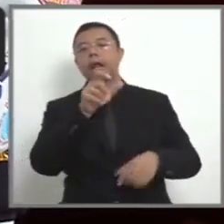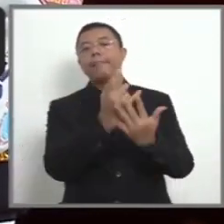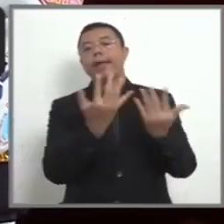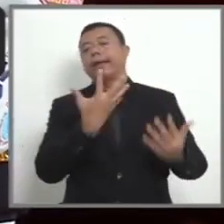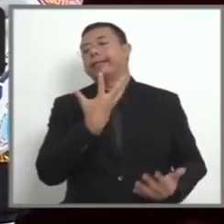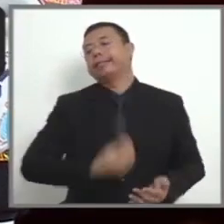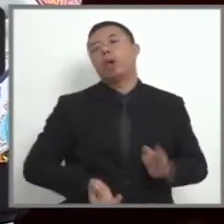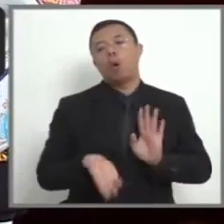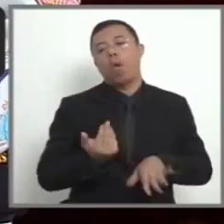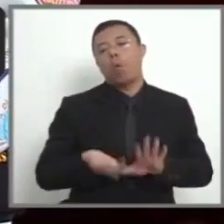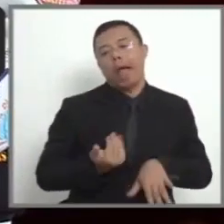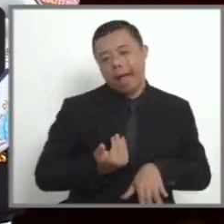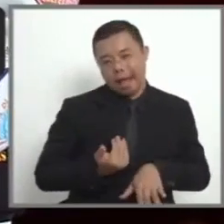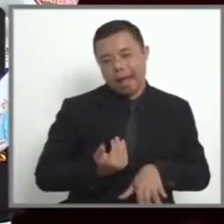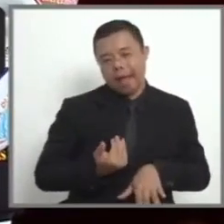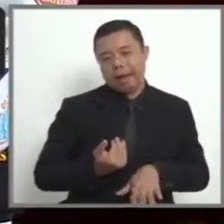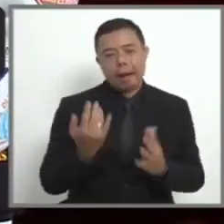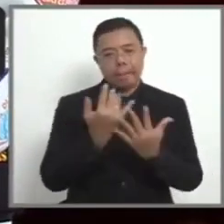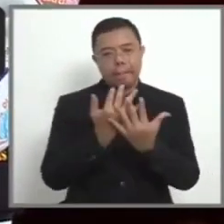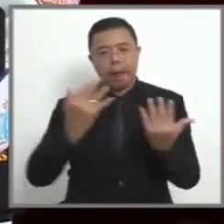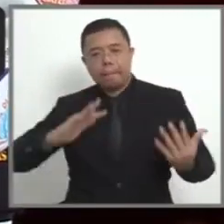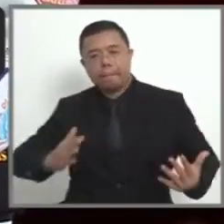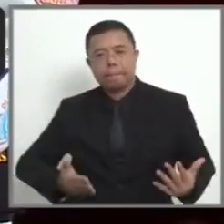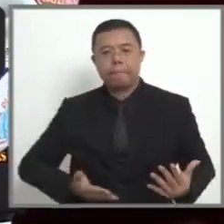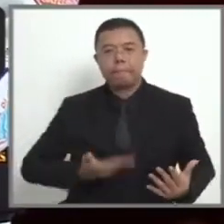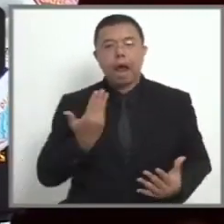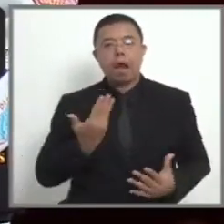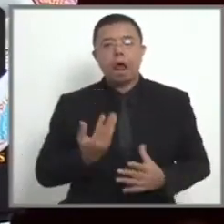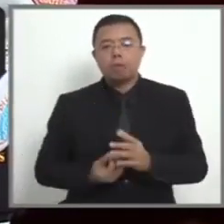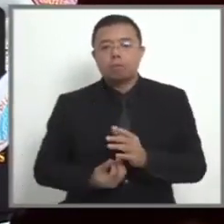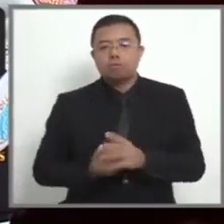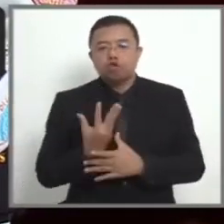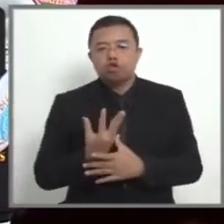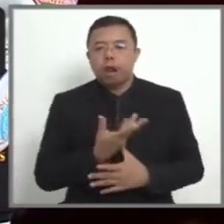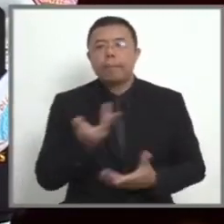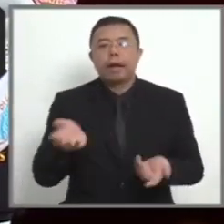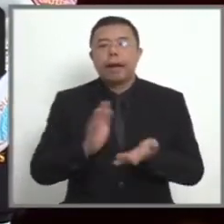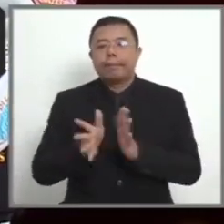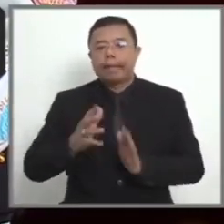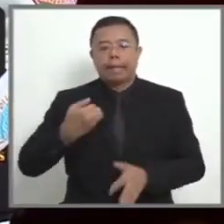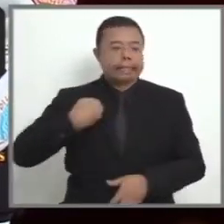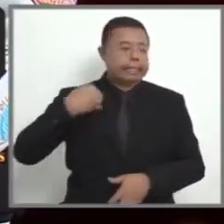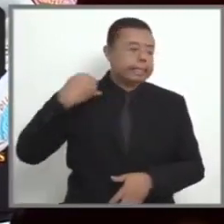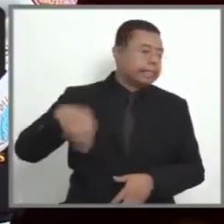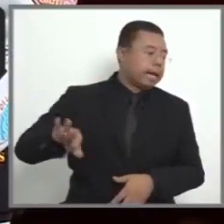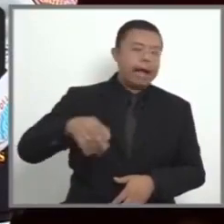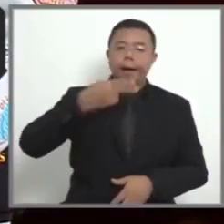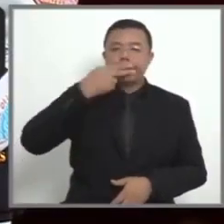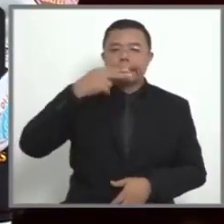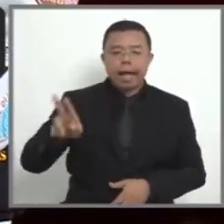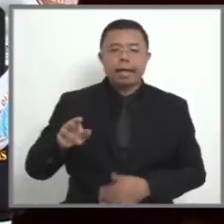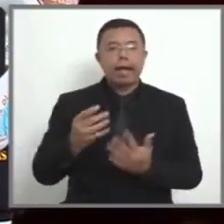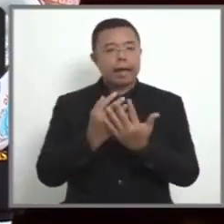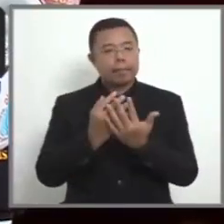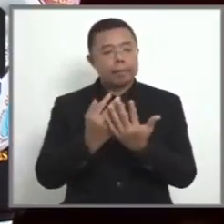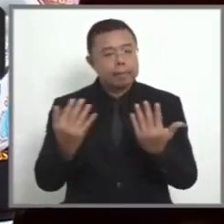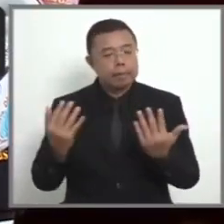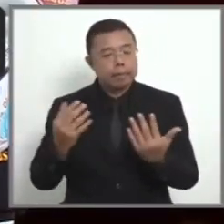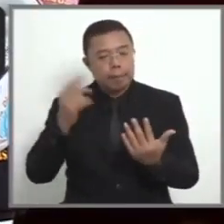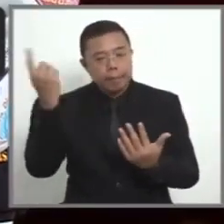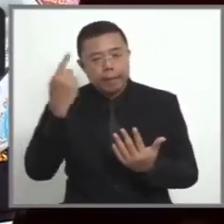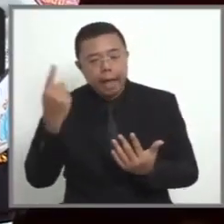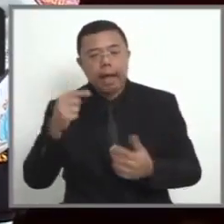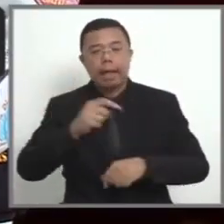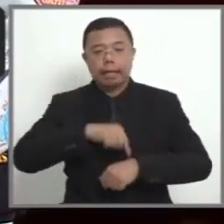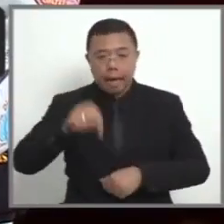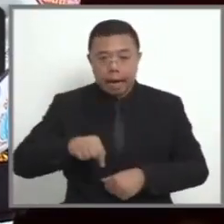terulang dan kemarahan rakyat kemudian muncul lalu mereka menjadi apatis dan kali ini Beri